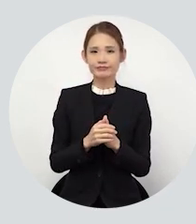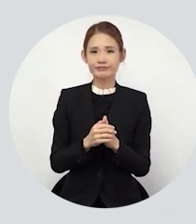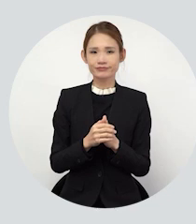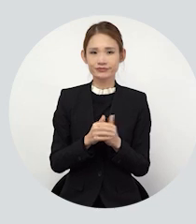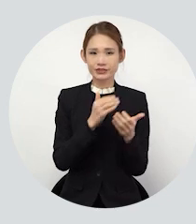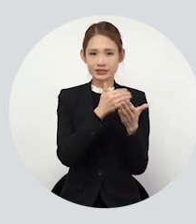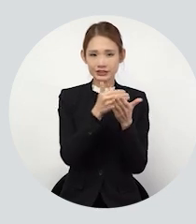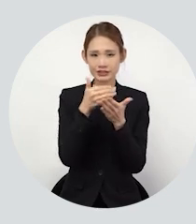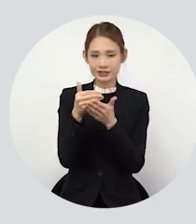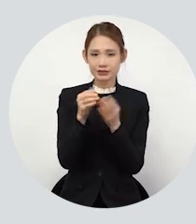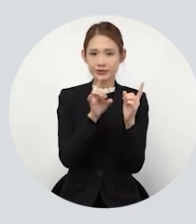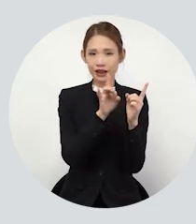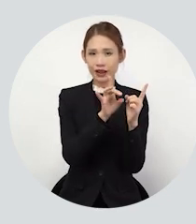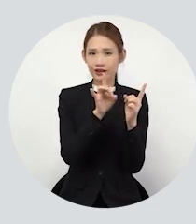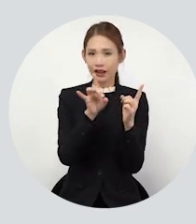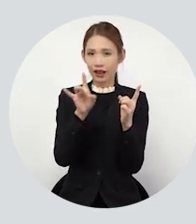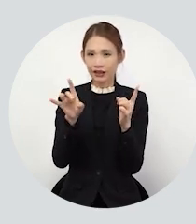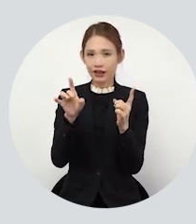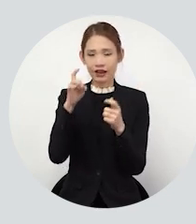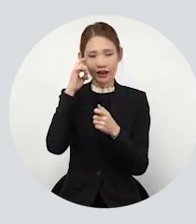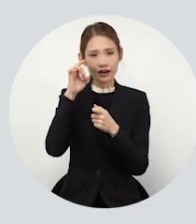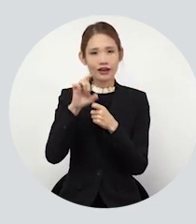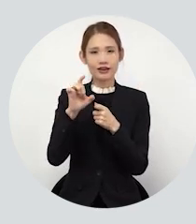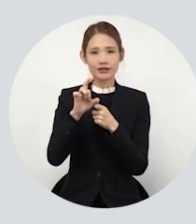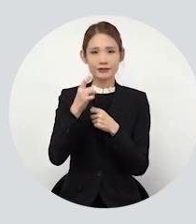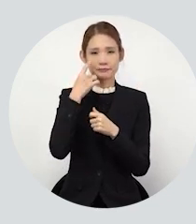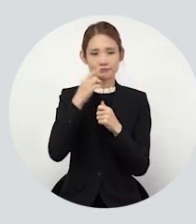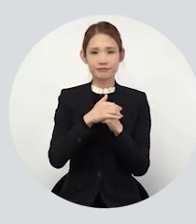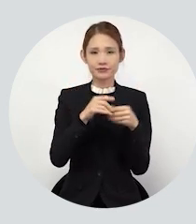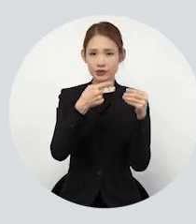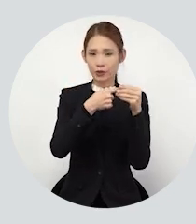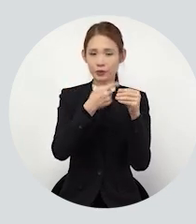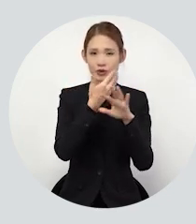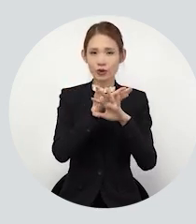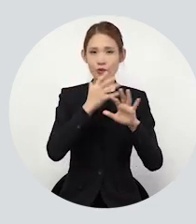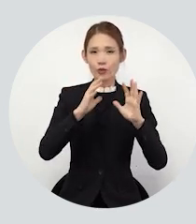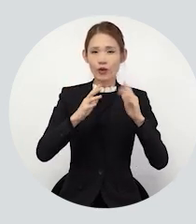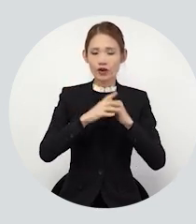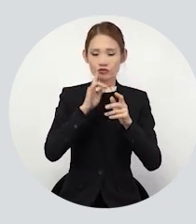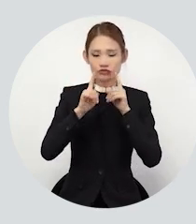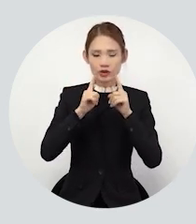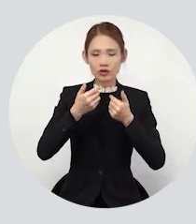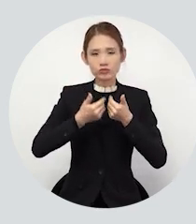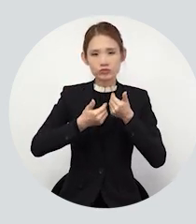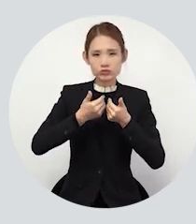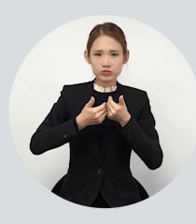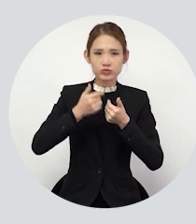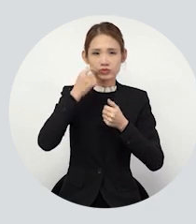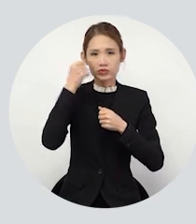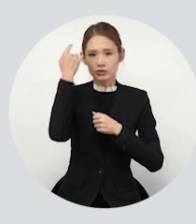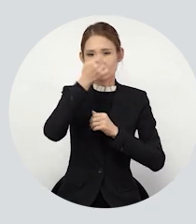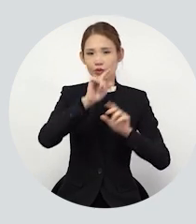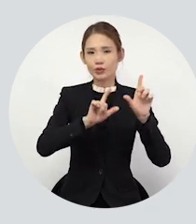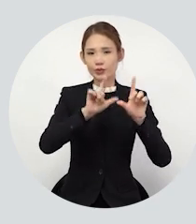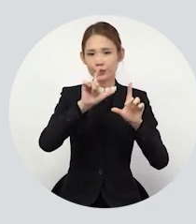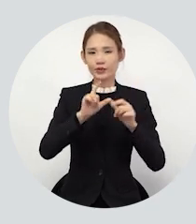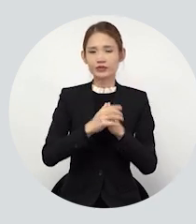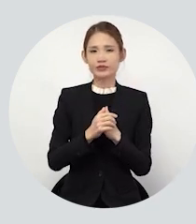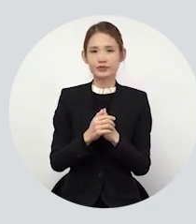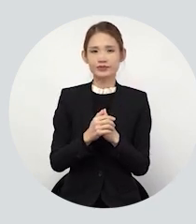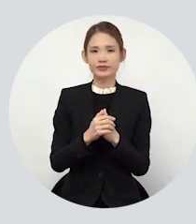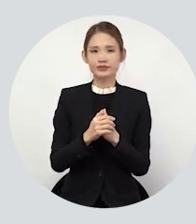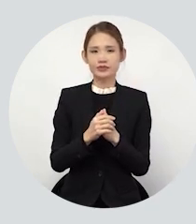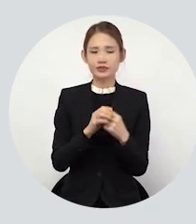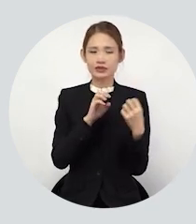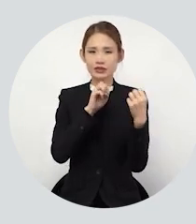자, 그러면은 우리가 그림 하나씩 네. 놓고 생각을 해보죠. 첫 번째 그림. 외국어를 못해서 애를 먹고 있는 인물의 모습. 요거를 얘기를